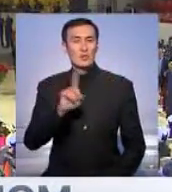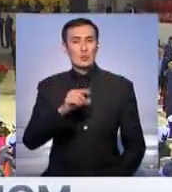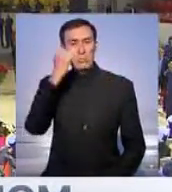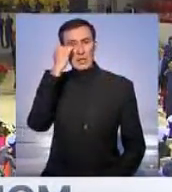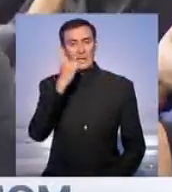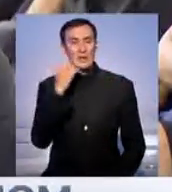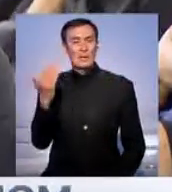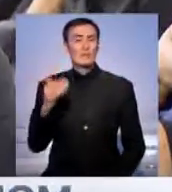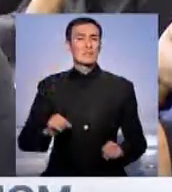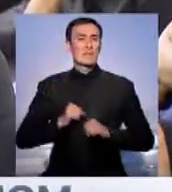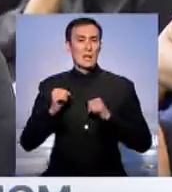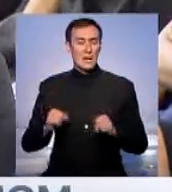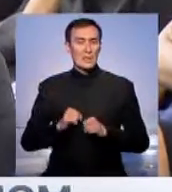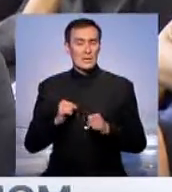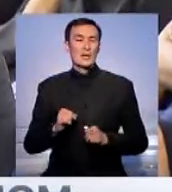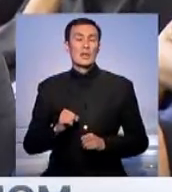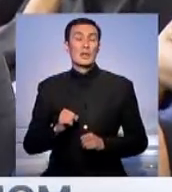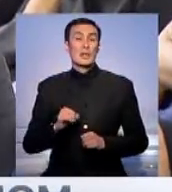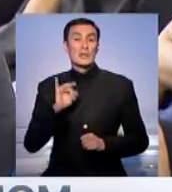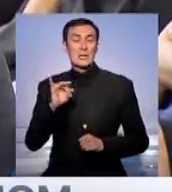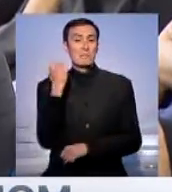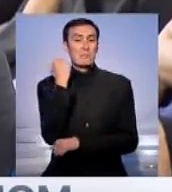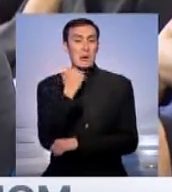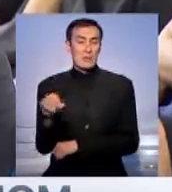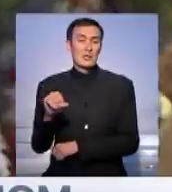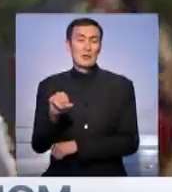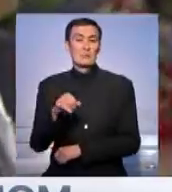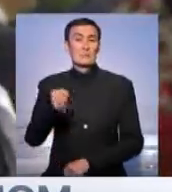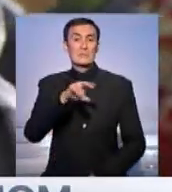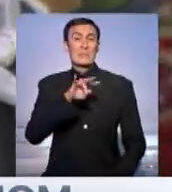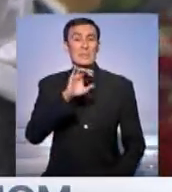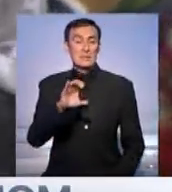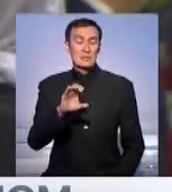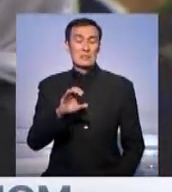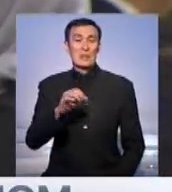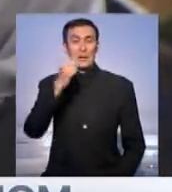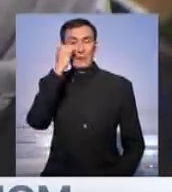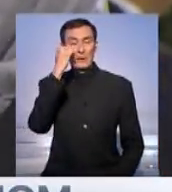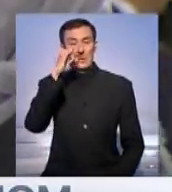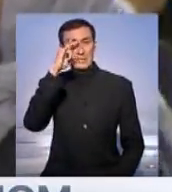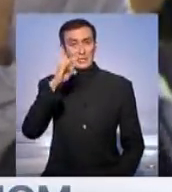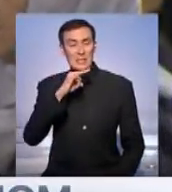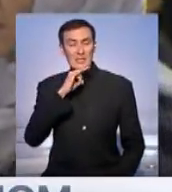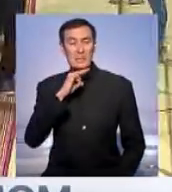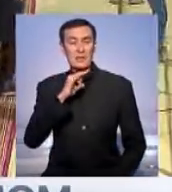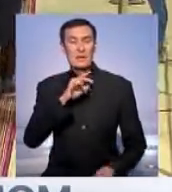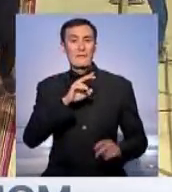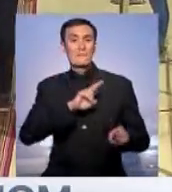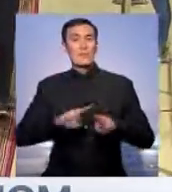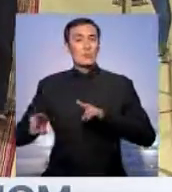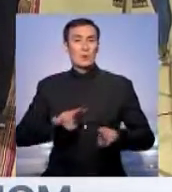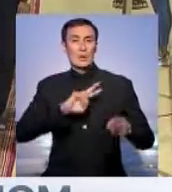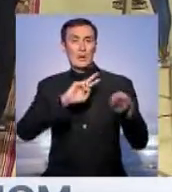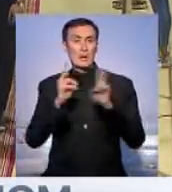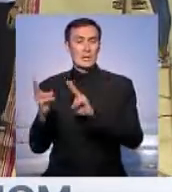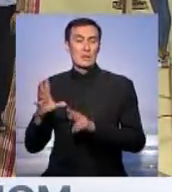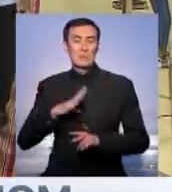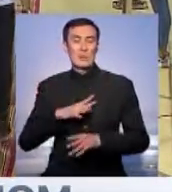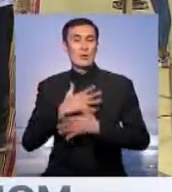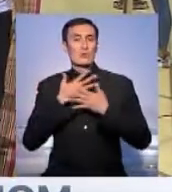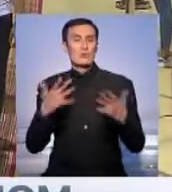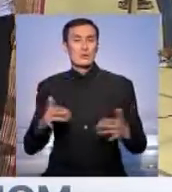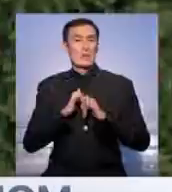благодаря стараниям и работе и победам Дениса казахстанскому фигурному катанию удалось сделать огромный шаг